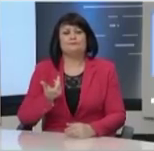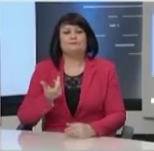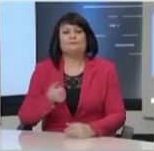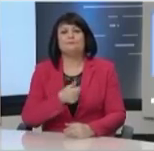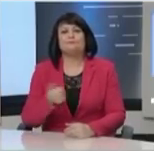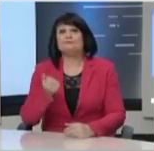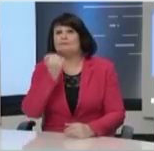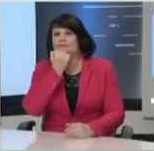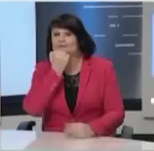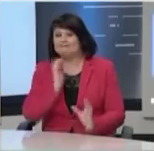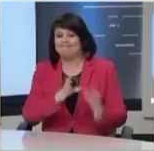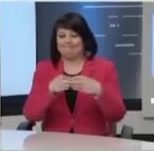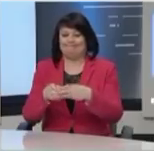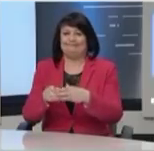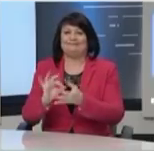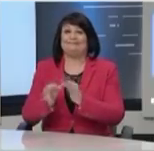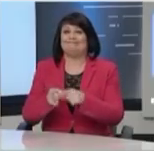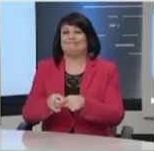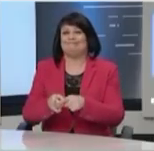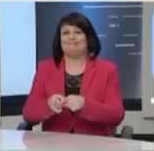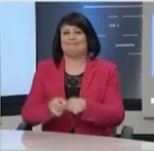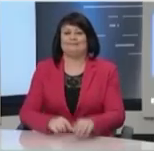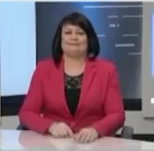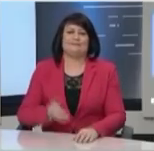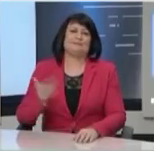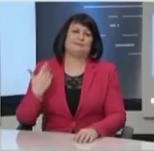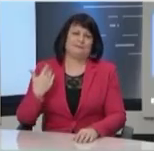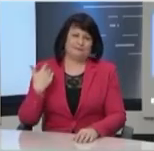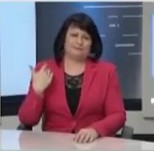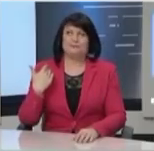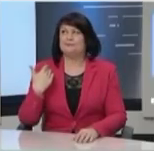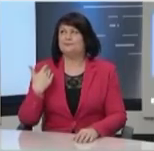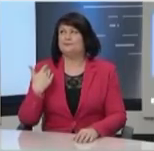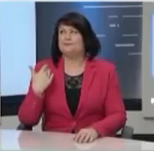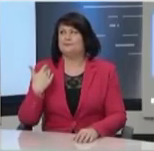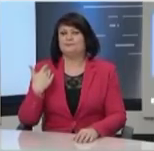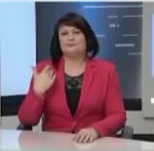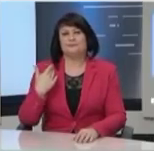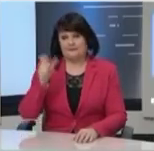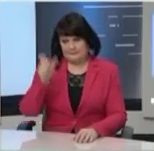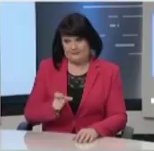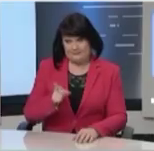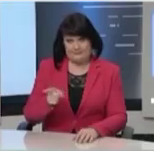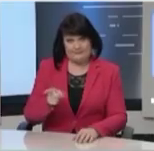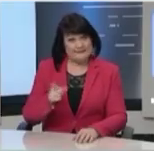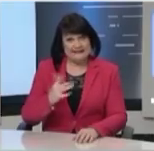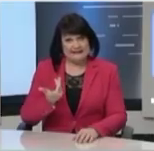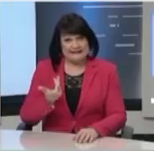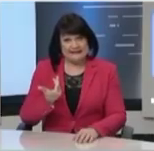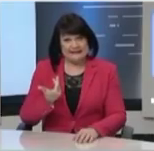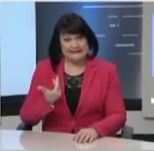είστε με τη λάθος μεριά της ιστορίας. Μέχρι πρότινος χαρακτηριζόσασταν ως,